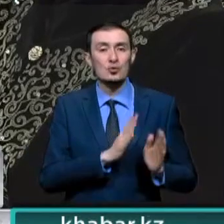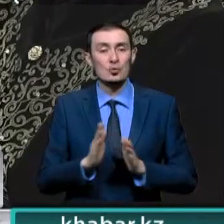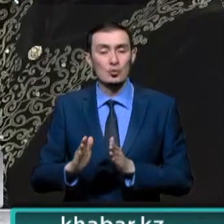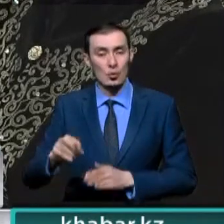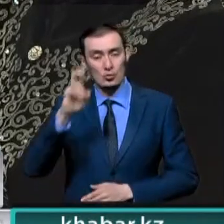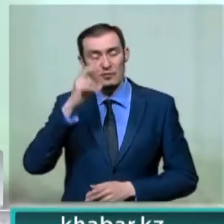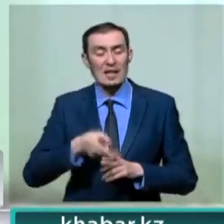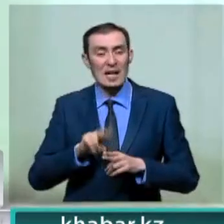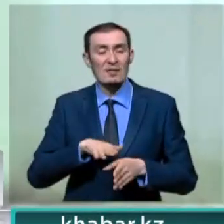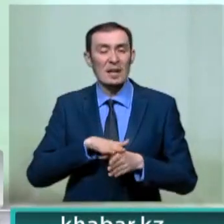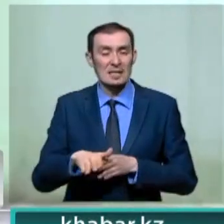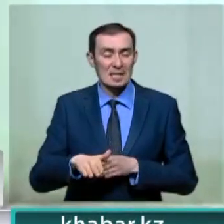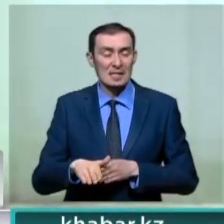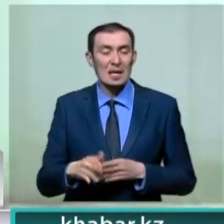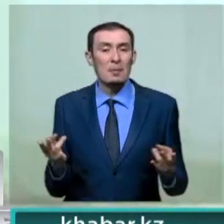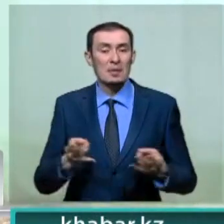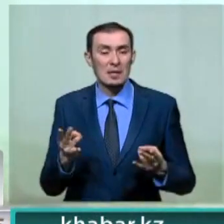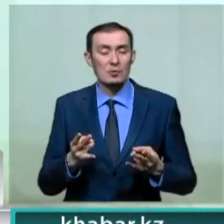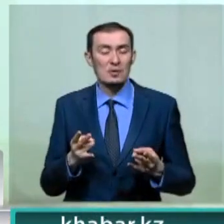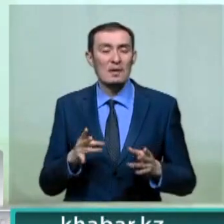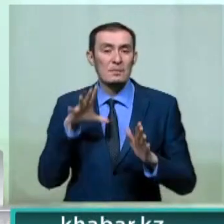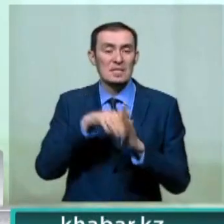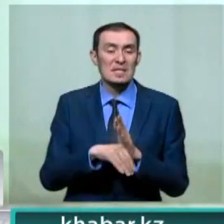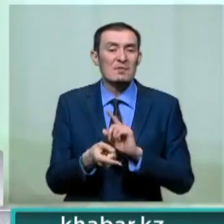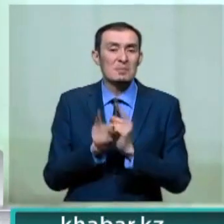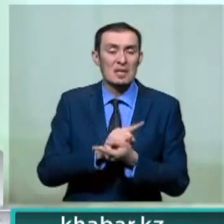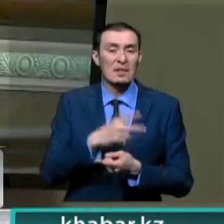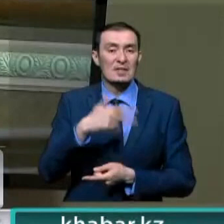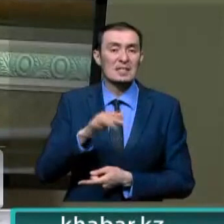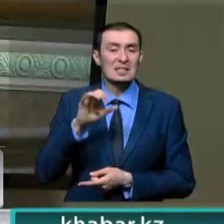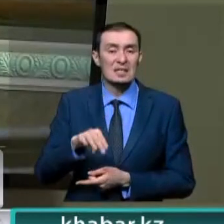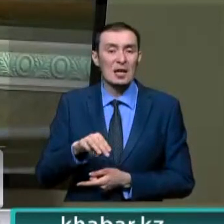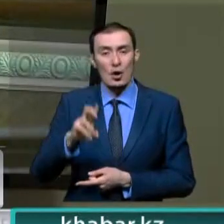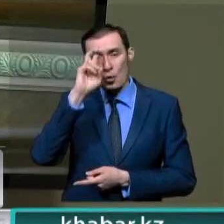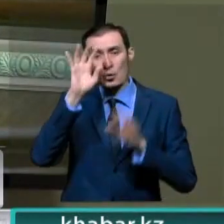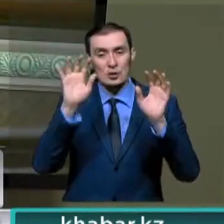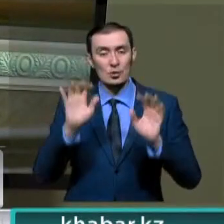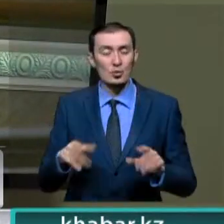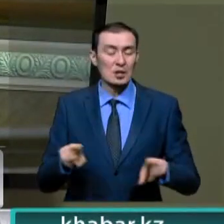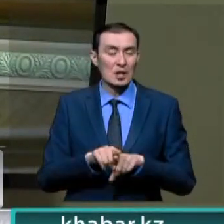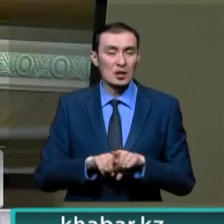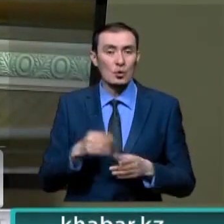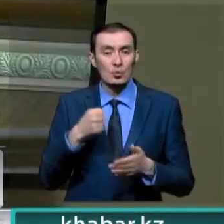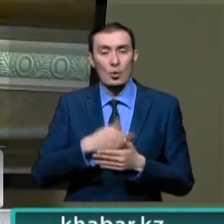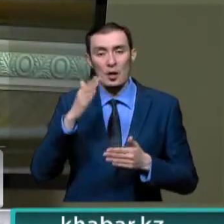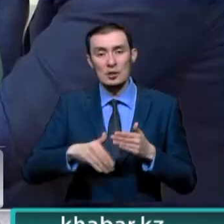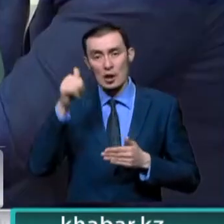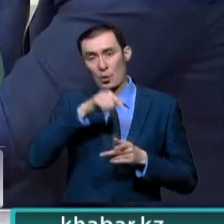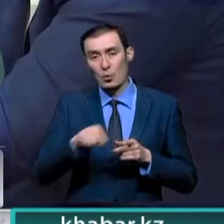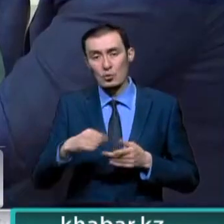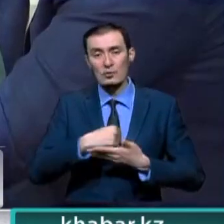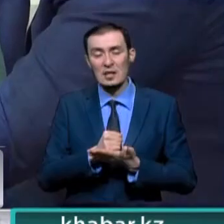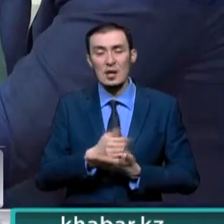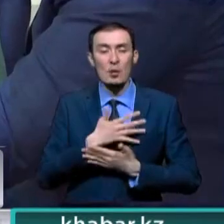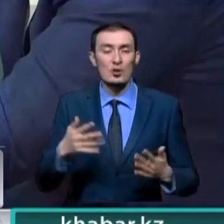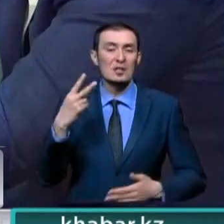страны. Для их реализации потребуется внести изменения в более чем 30 статей Конституции. Кроме того, до конца года планируется принять свыше